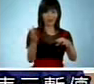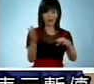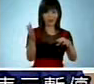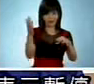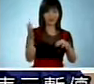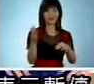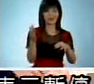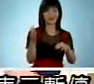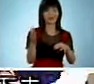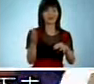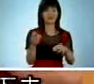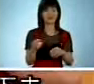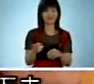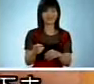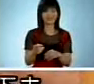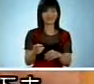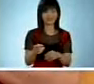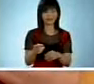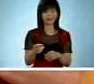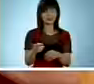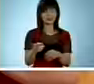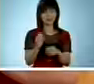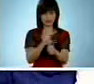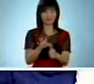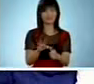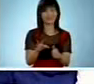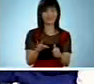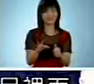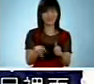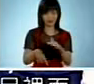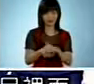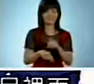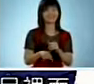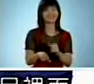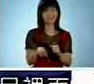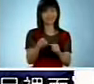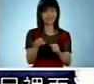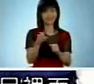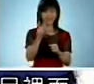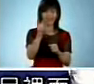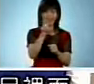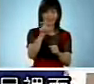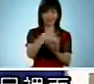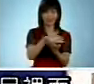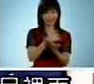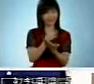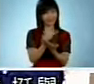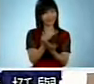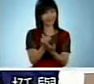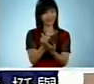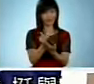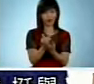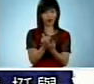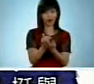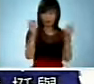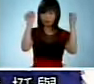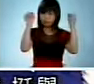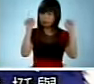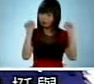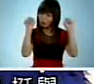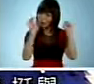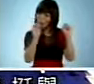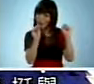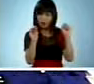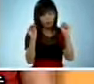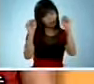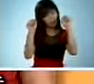暂停，来暂停。 哦，可以不要一直打下去、哦。 对对对对。 哟、好痛哦！那这次20项的项目里面，好像没有举重哈，